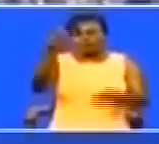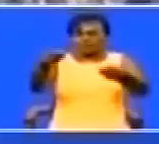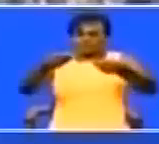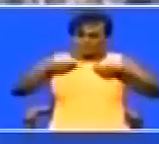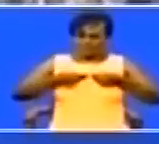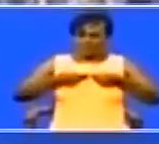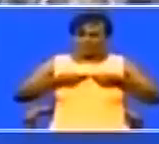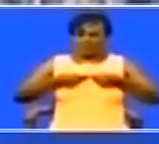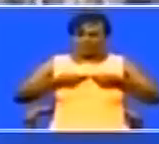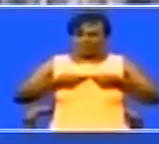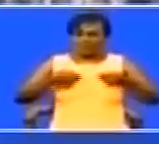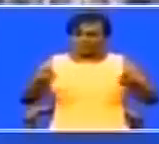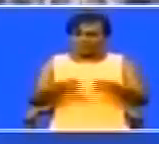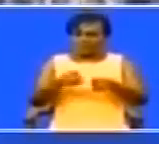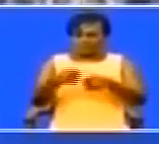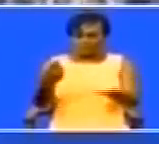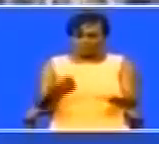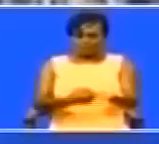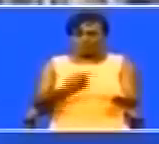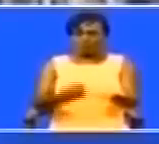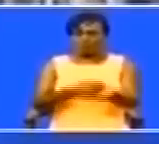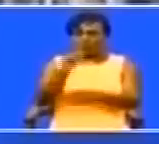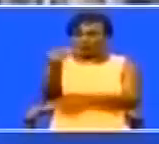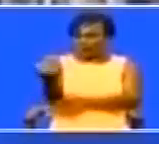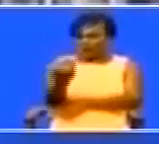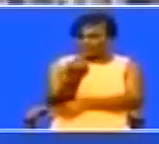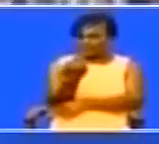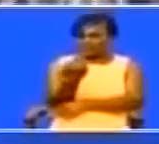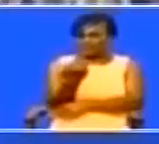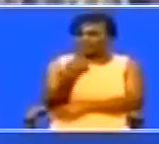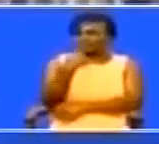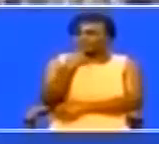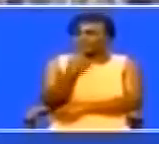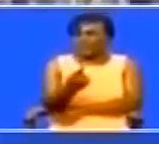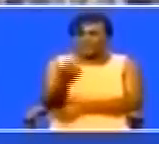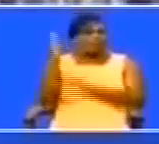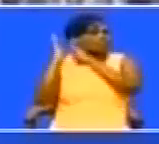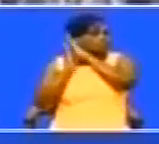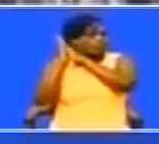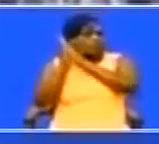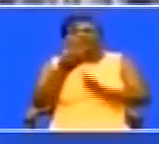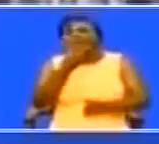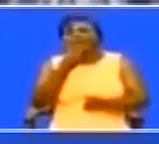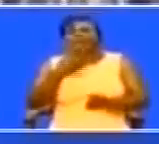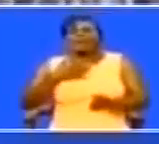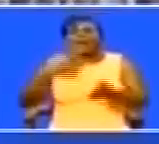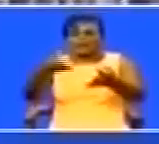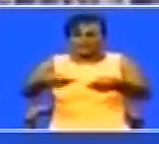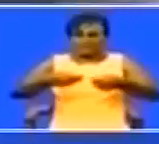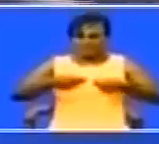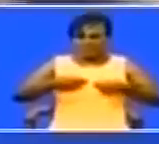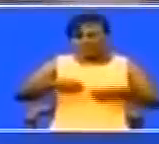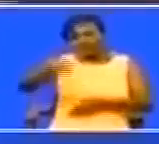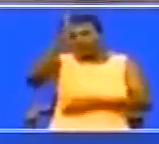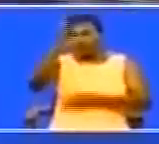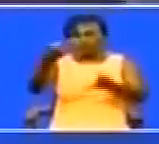alinipatia. Hata msuku kama niulisha, kamwambia hii nywele inawashiwa na papa yangu na tena ni ya